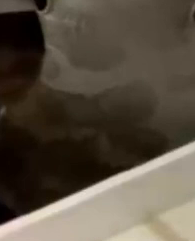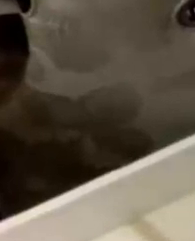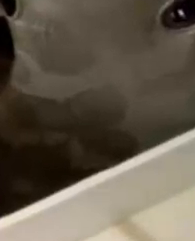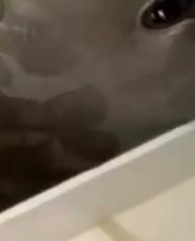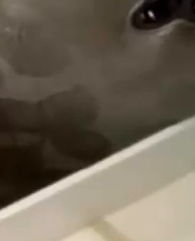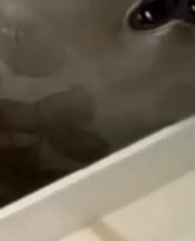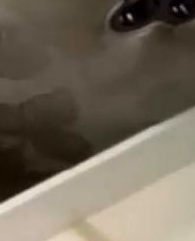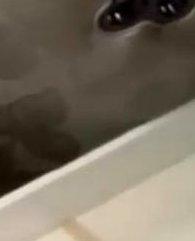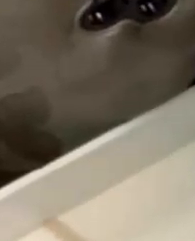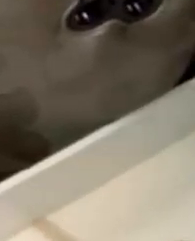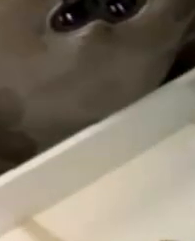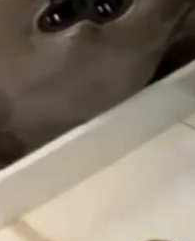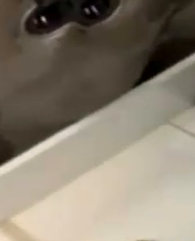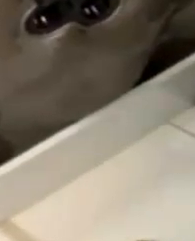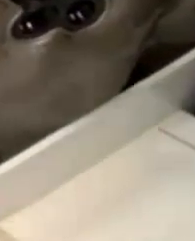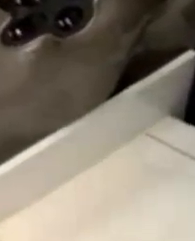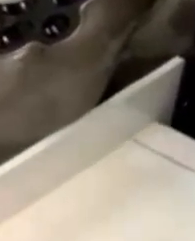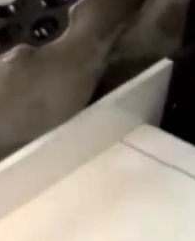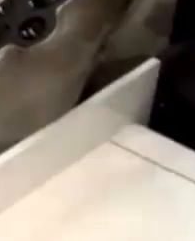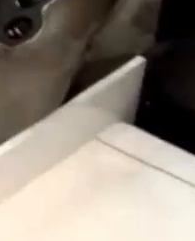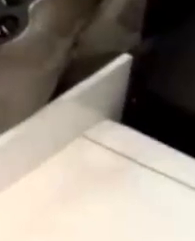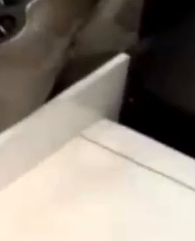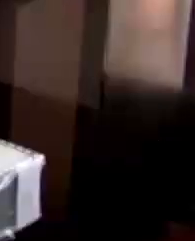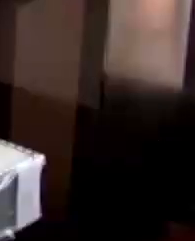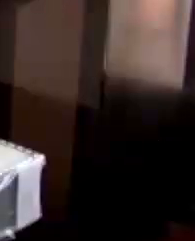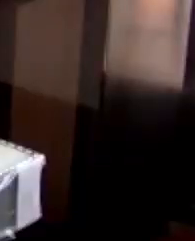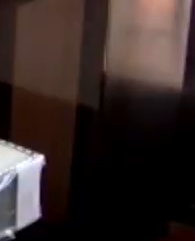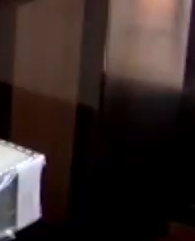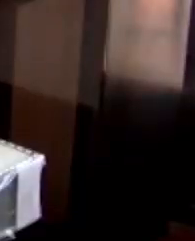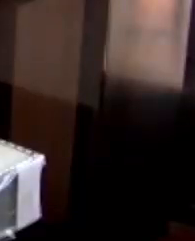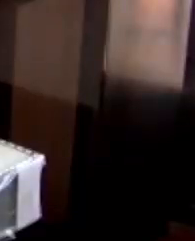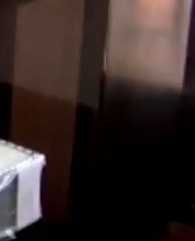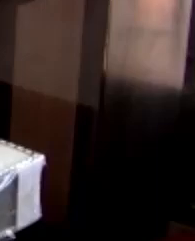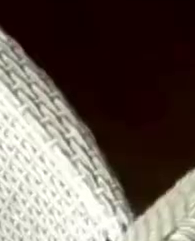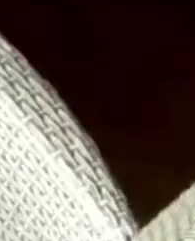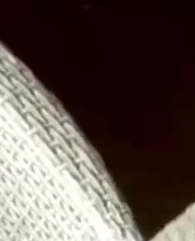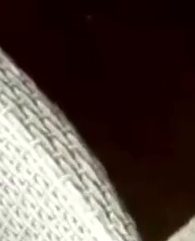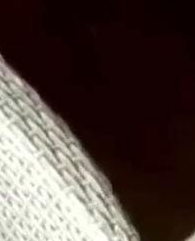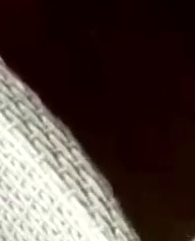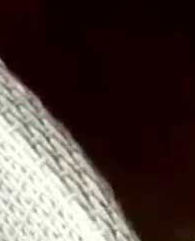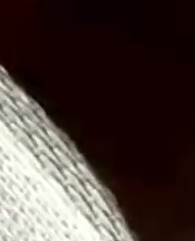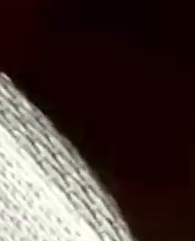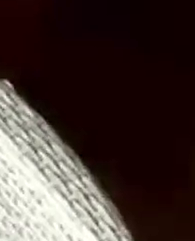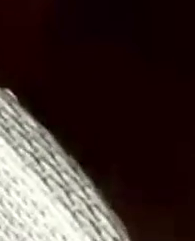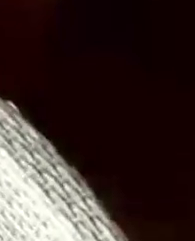tukorohereza kwishyura ntituzuyaza gutanga garanti twe twizeye ubuziranenge bw'ibicuruzwa byacu uguze kandi turamutwaza